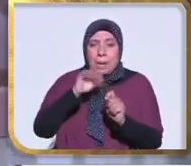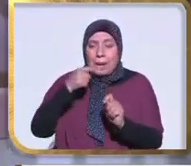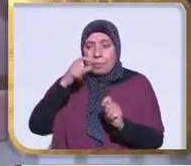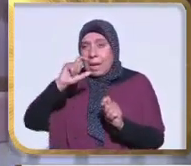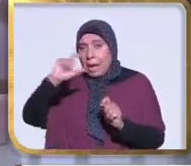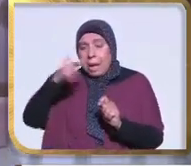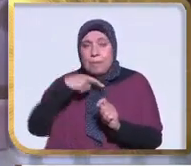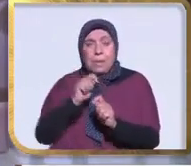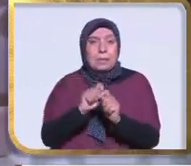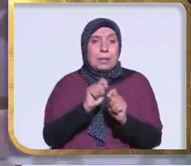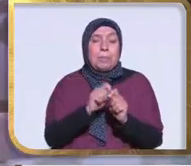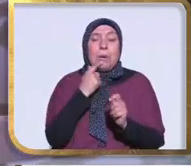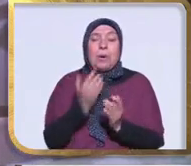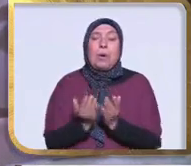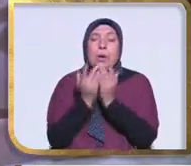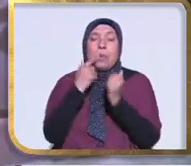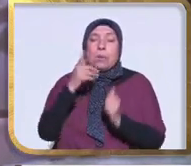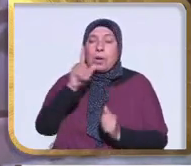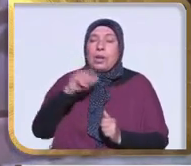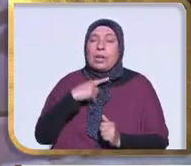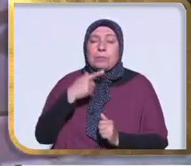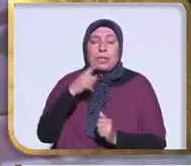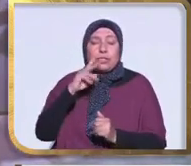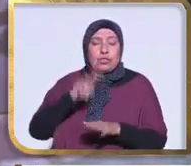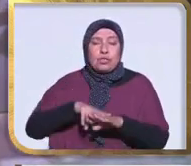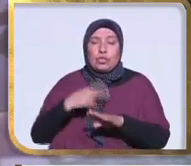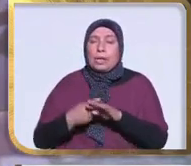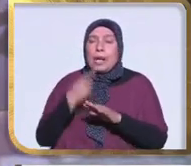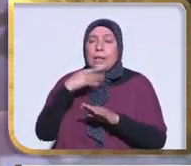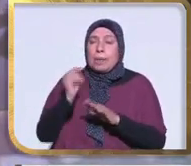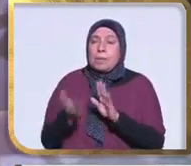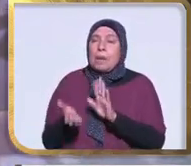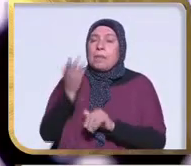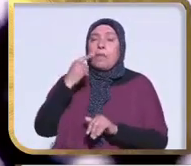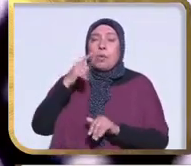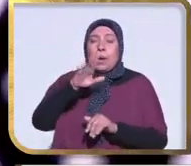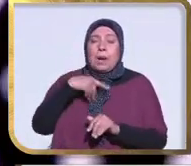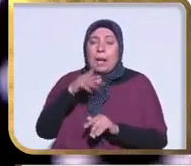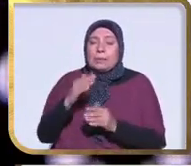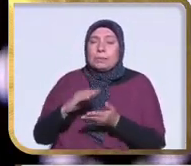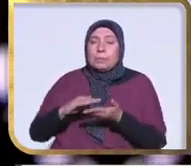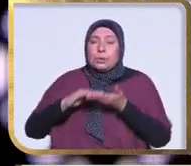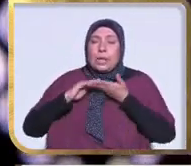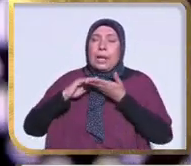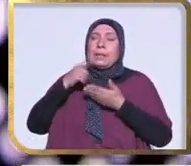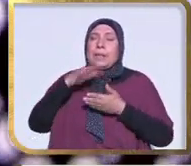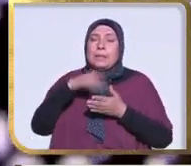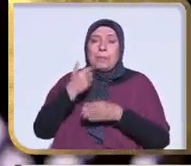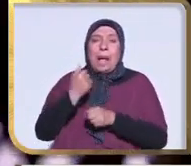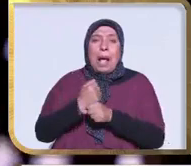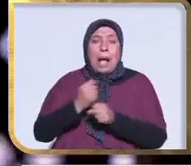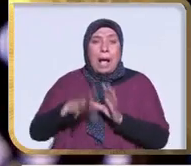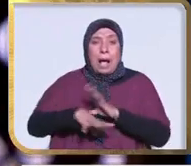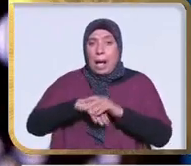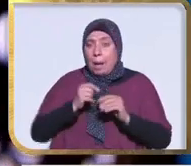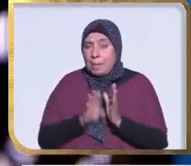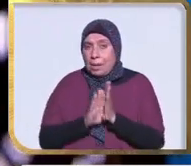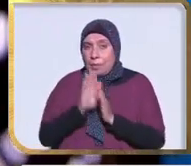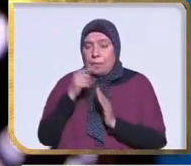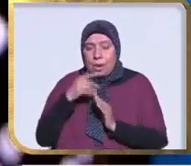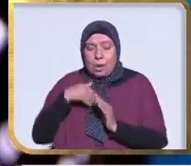بها شاهدنا وتزكي بها أعمالنا وتلهمنا بها